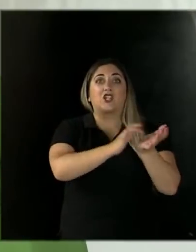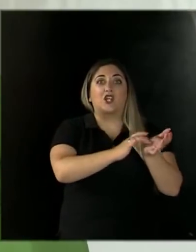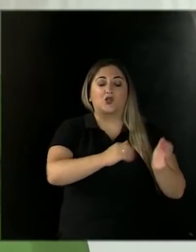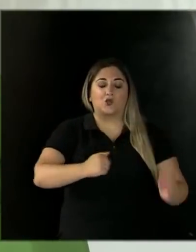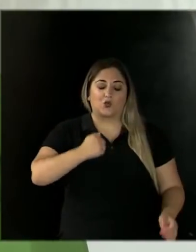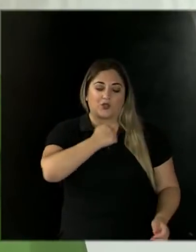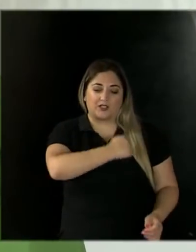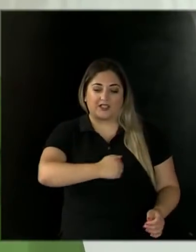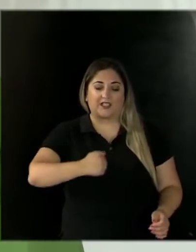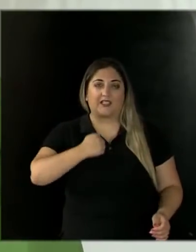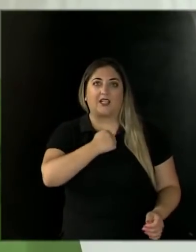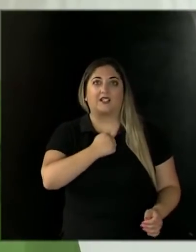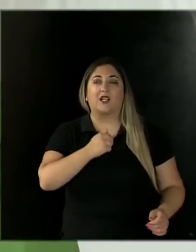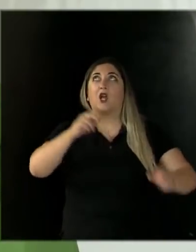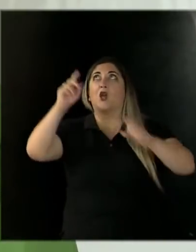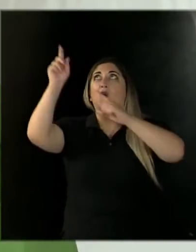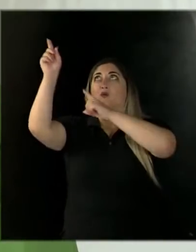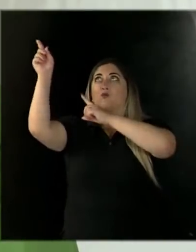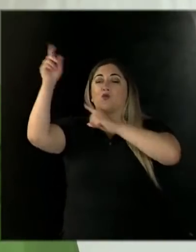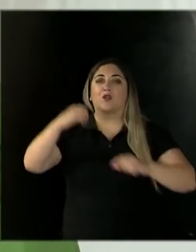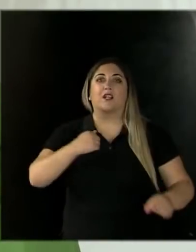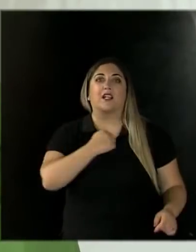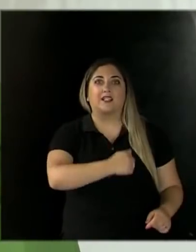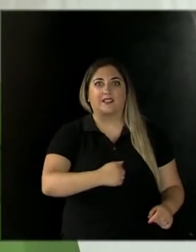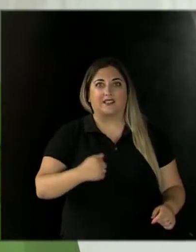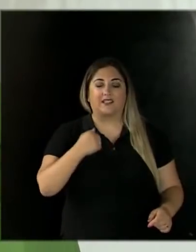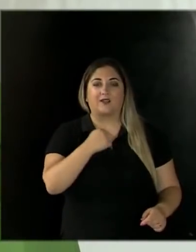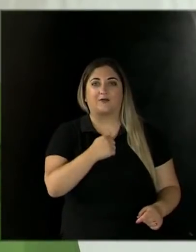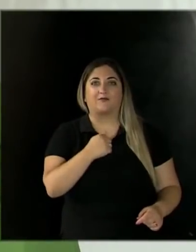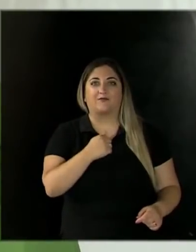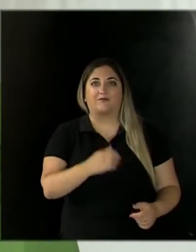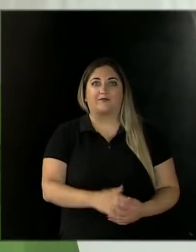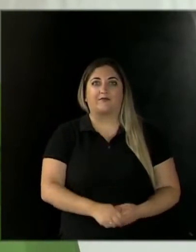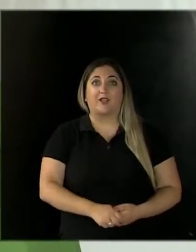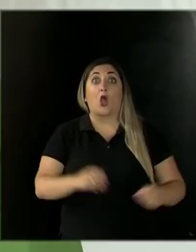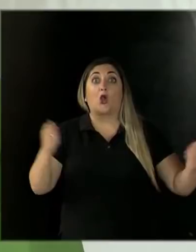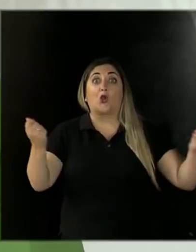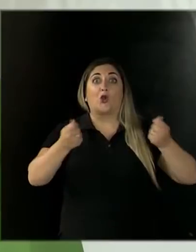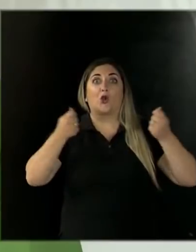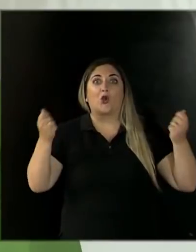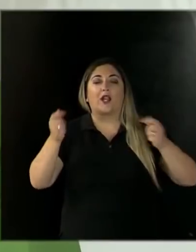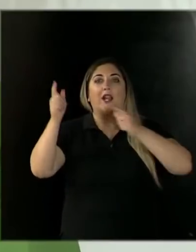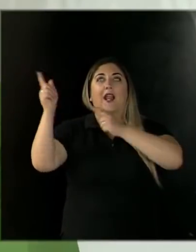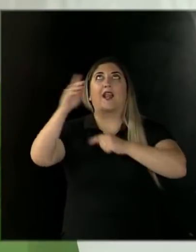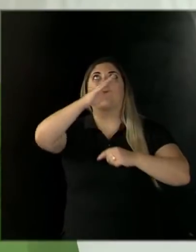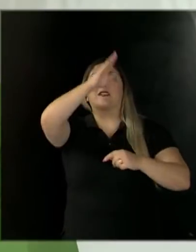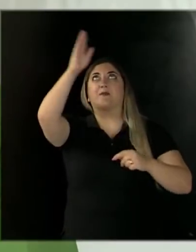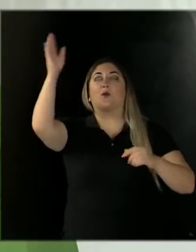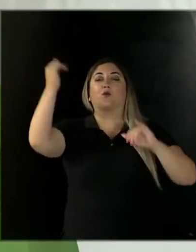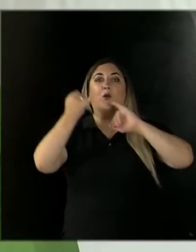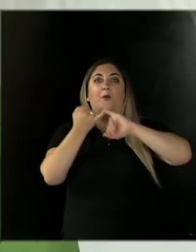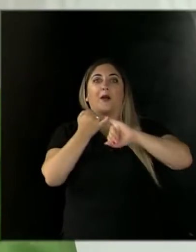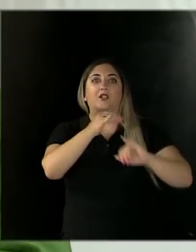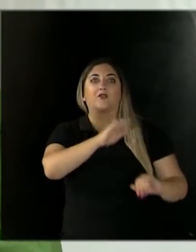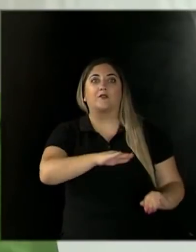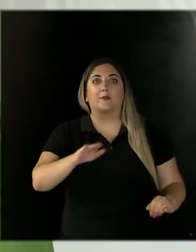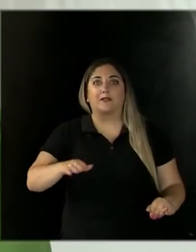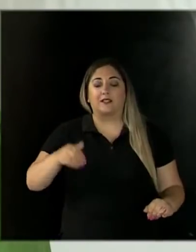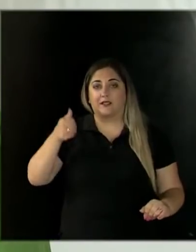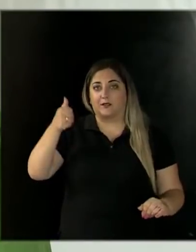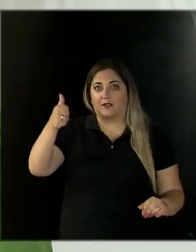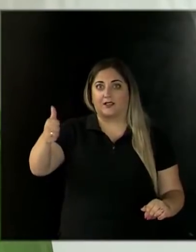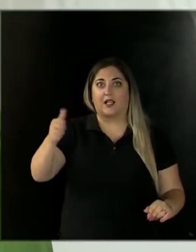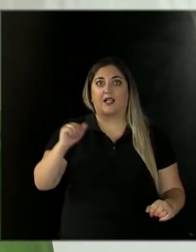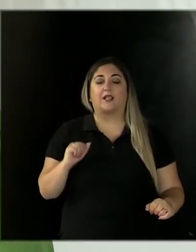ħnina. Mulej ħnina. Glorja l-Alla fil-għoli ta' smewwiet u paċi